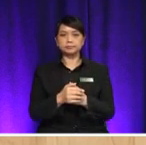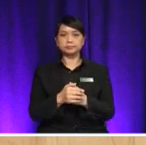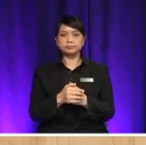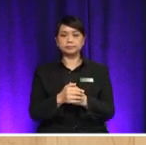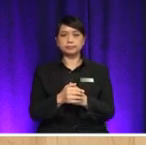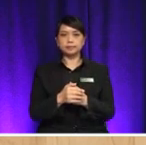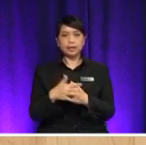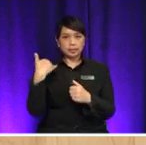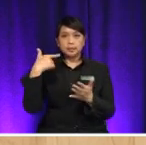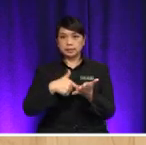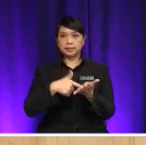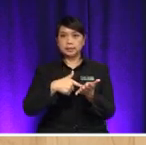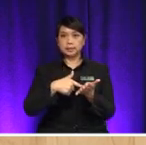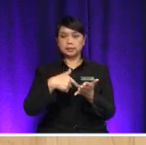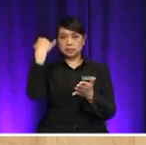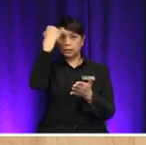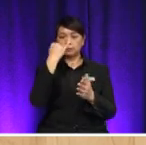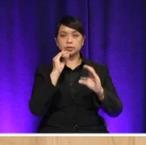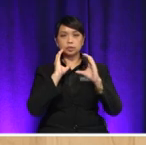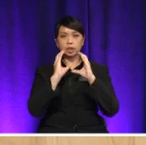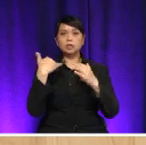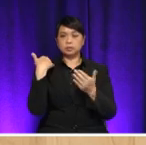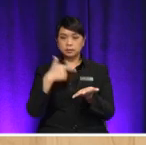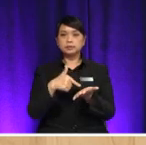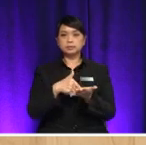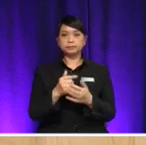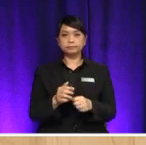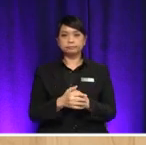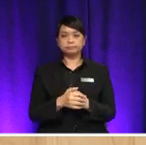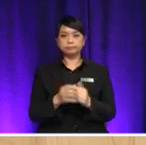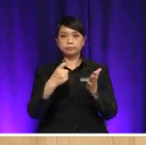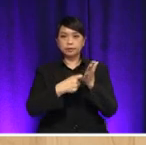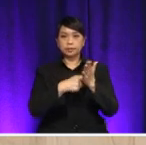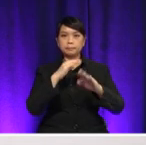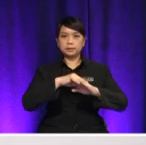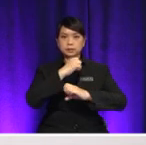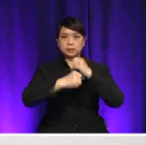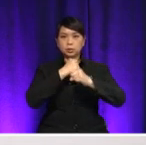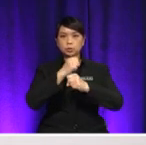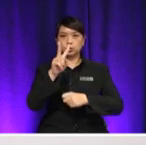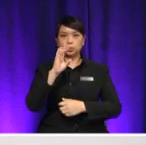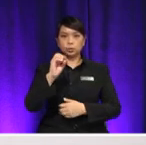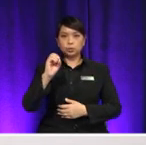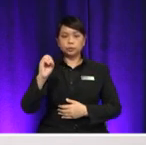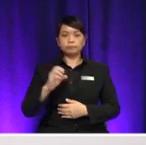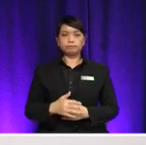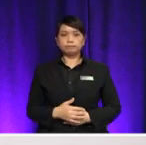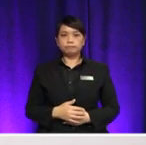kita yaitu harga pada tahun 2000 Oke